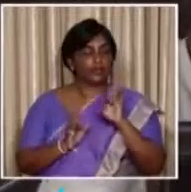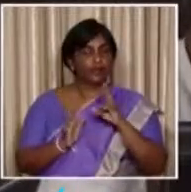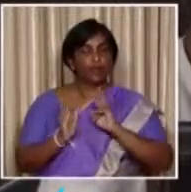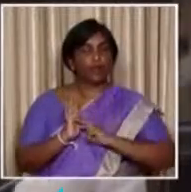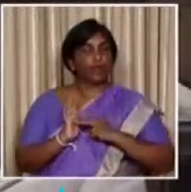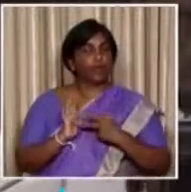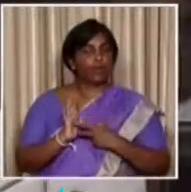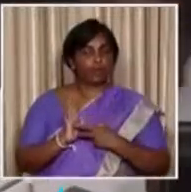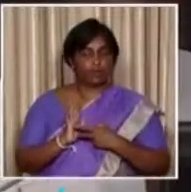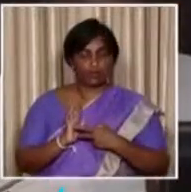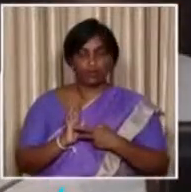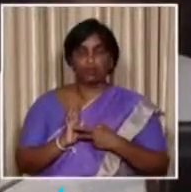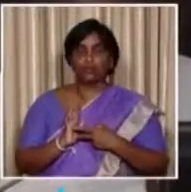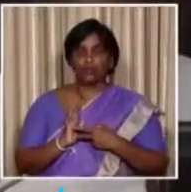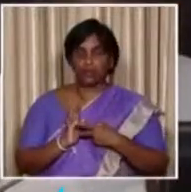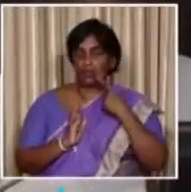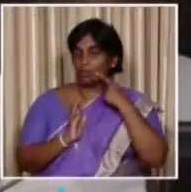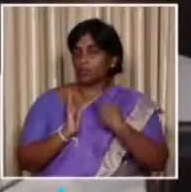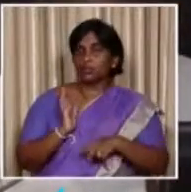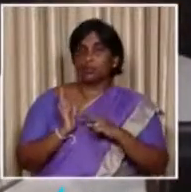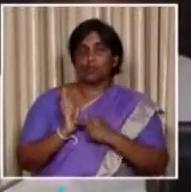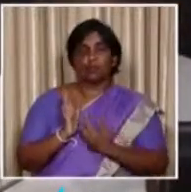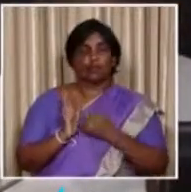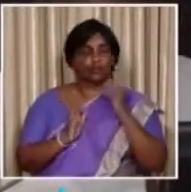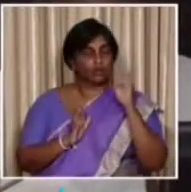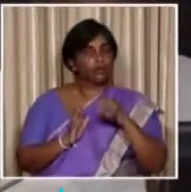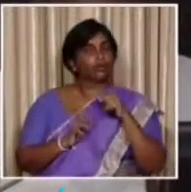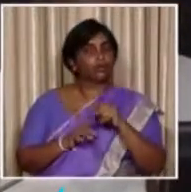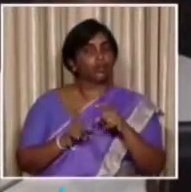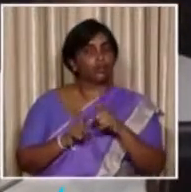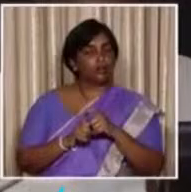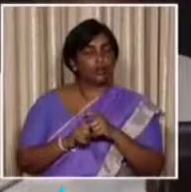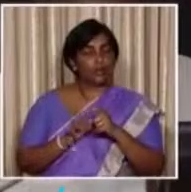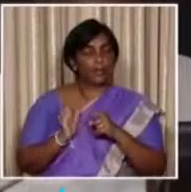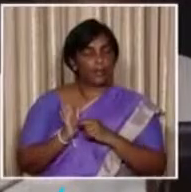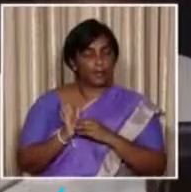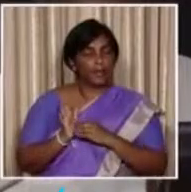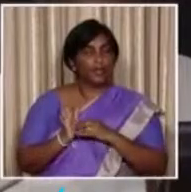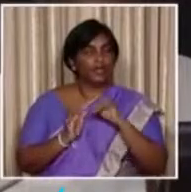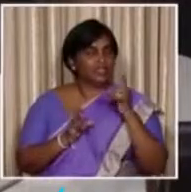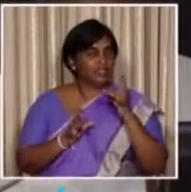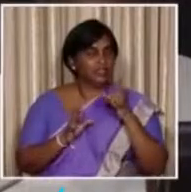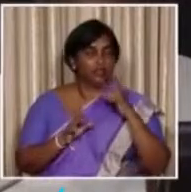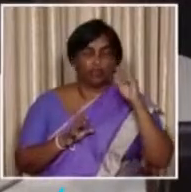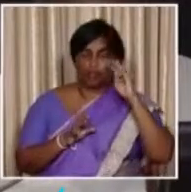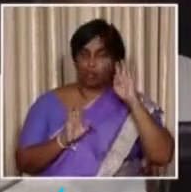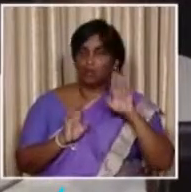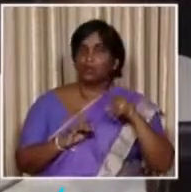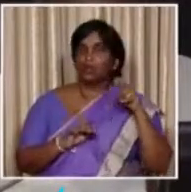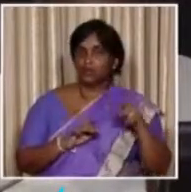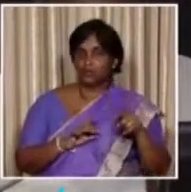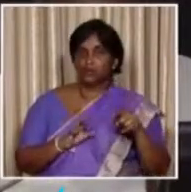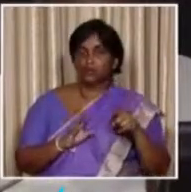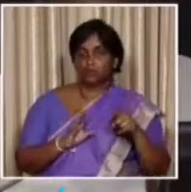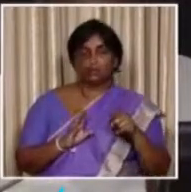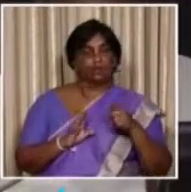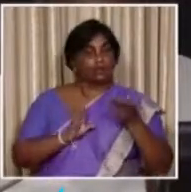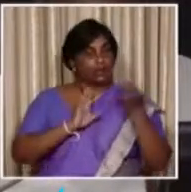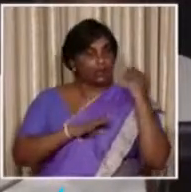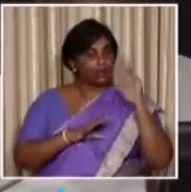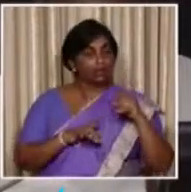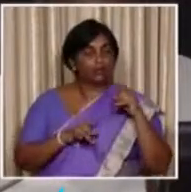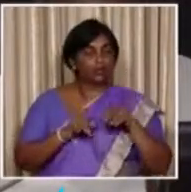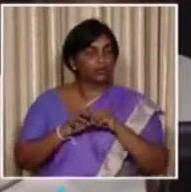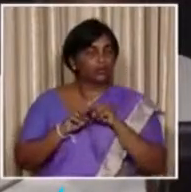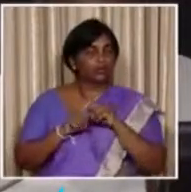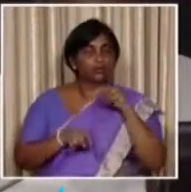එකට ප්‍රොජෙක්ට් පයිලට් ප්‍රොජෙක්ට් එකට දුන්නා. ඊට පස්සේ ඩොලර් මිලියන 100 ගාණක් අපිට පොරොන්දු වුණා. මේ මේක එදා තියුනේ